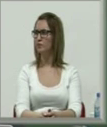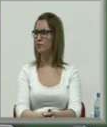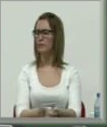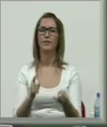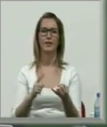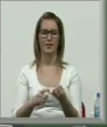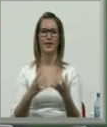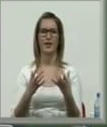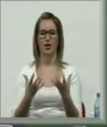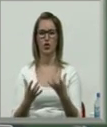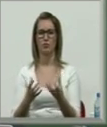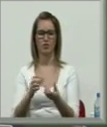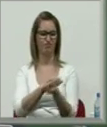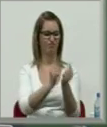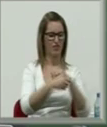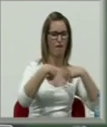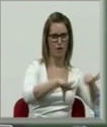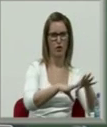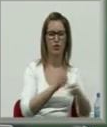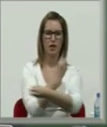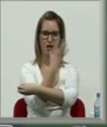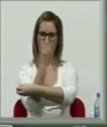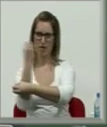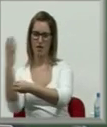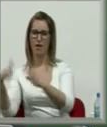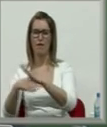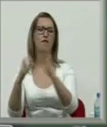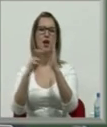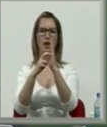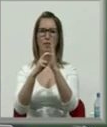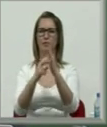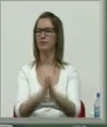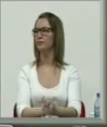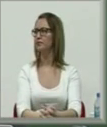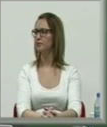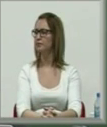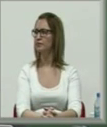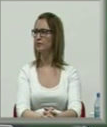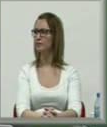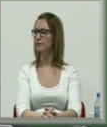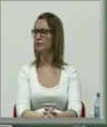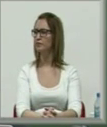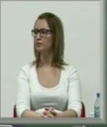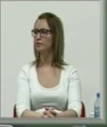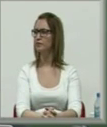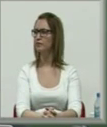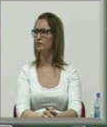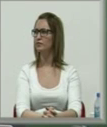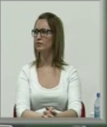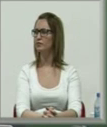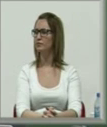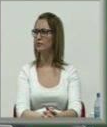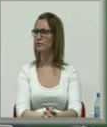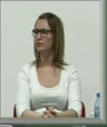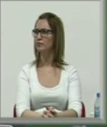strzępy trawy na naszym projekcie herbu. I proszę państwa, tak naprawdę to już jest,